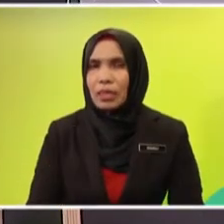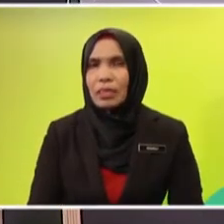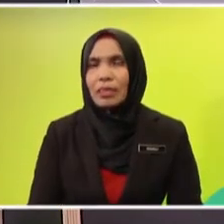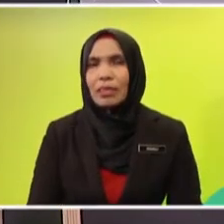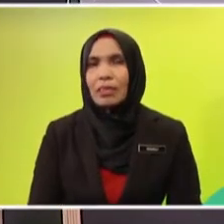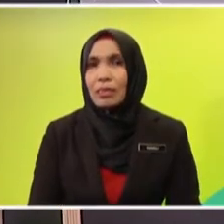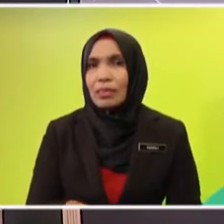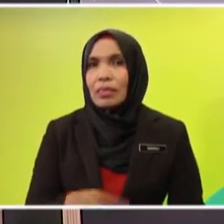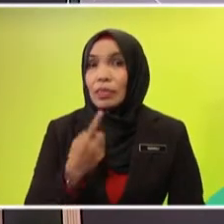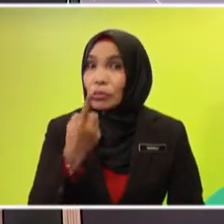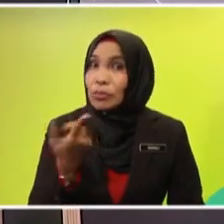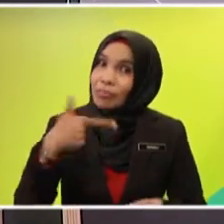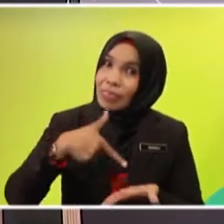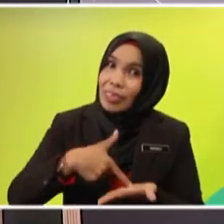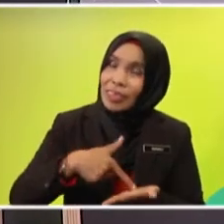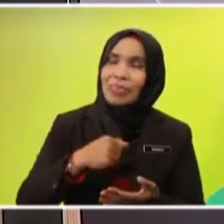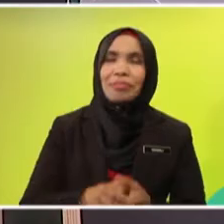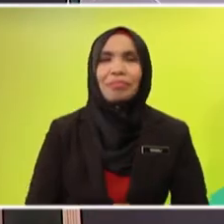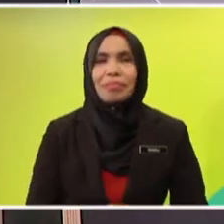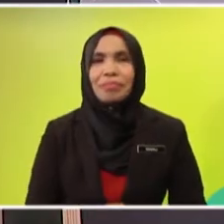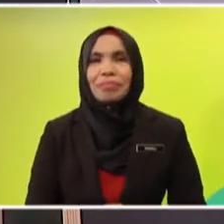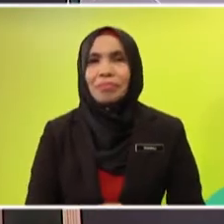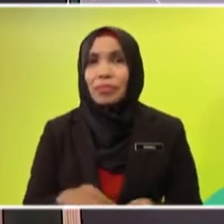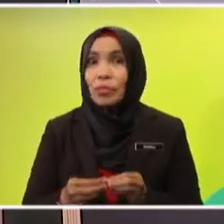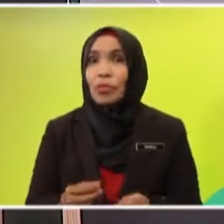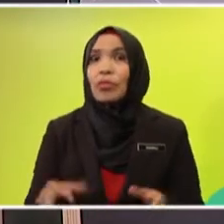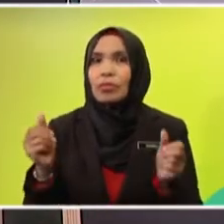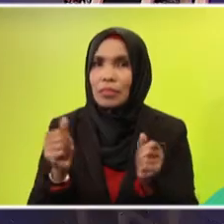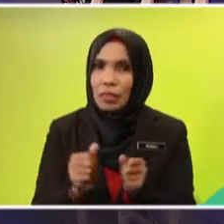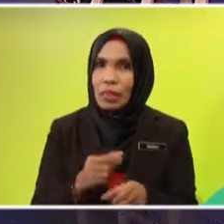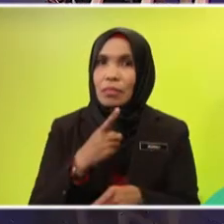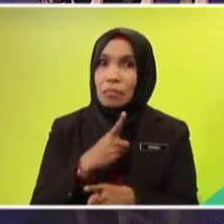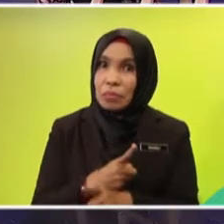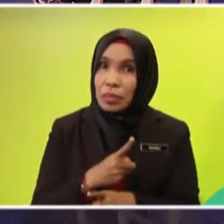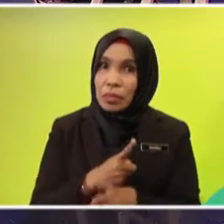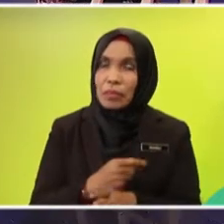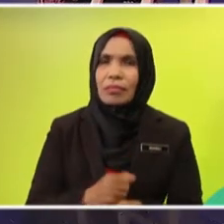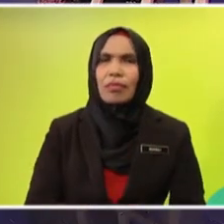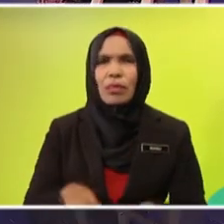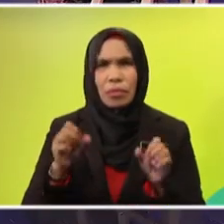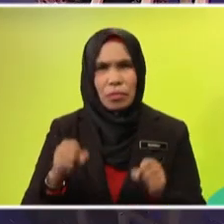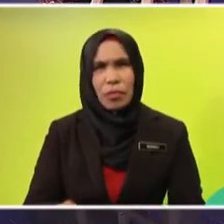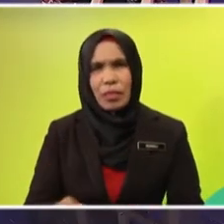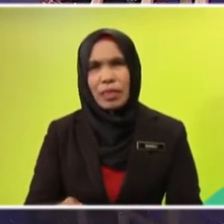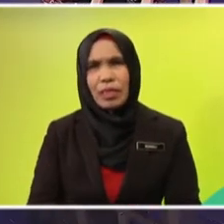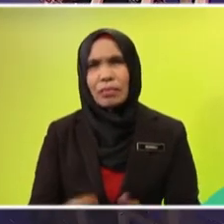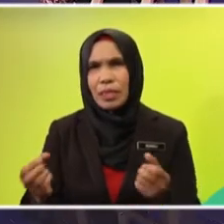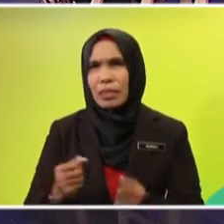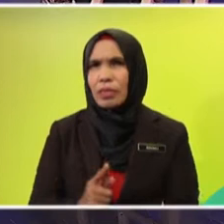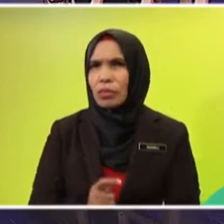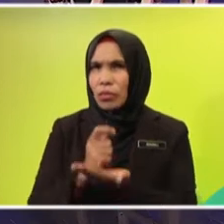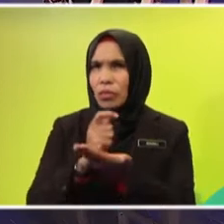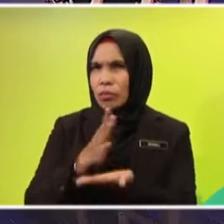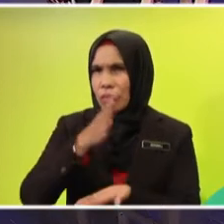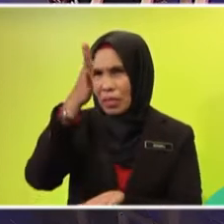menyebut nombor dalam lingkungan 10 dengan Betung judul boleh minta pertolongan daripada Ibu aku sih bukan untuk Haji